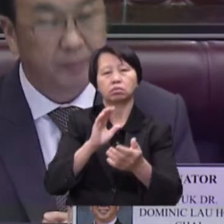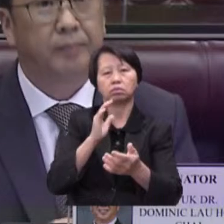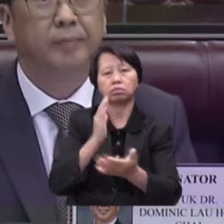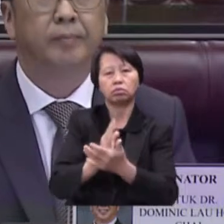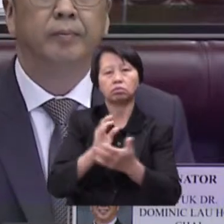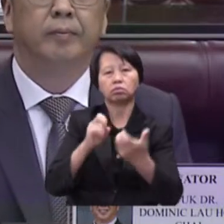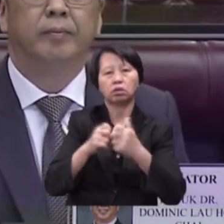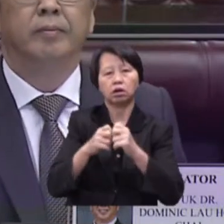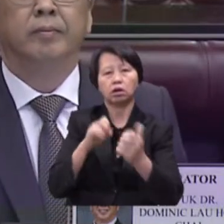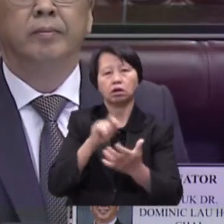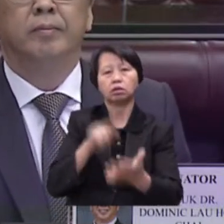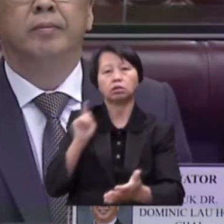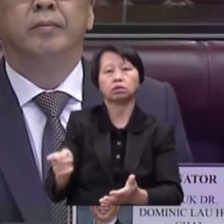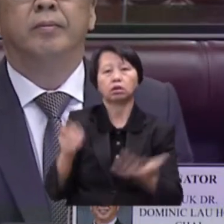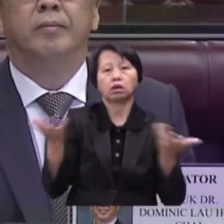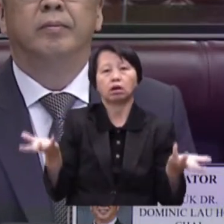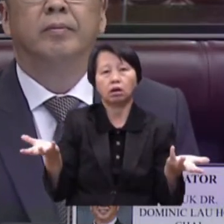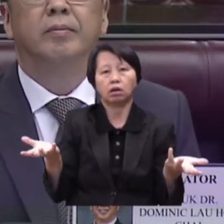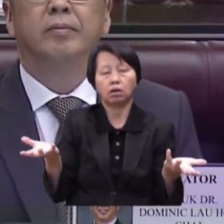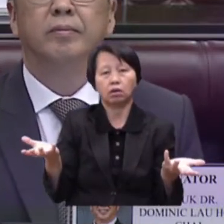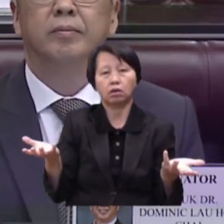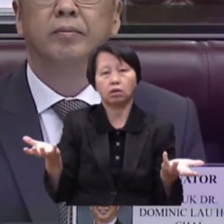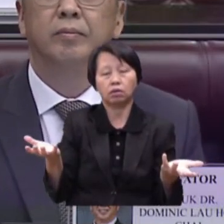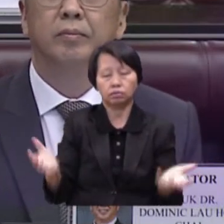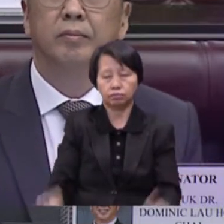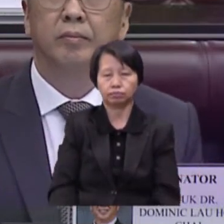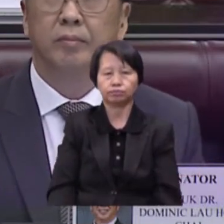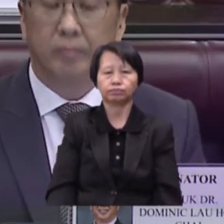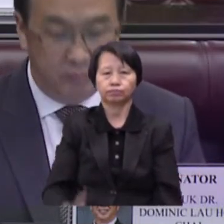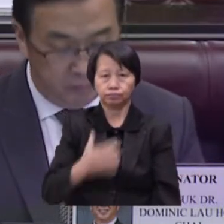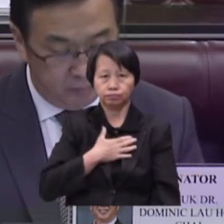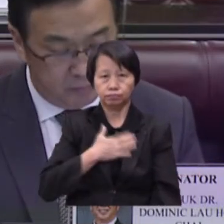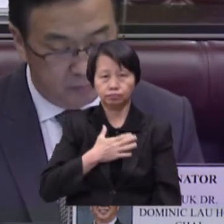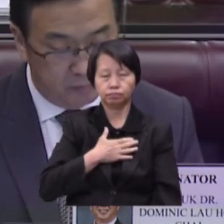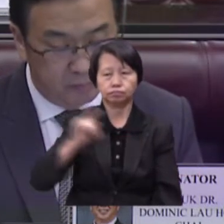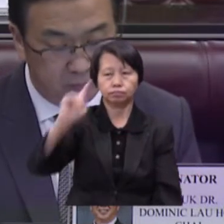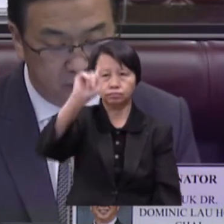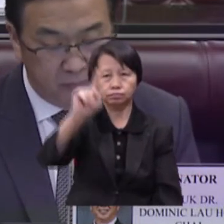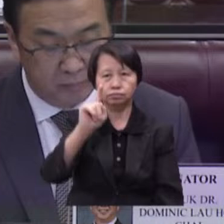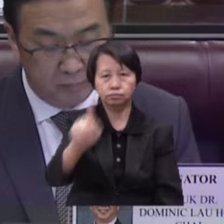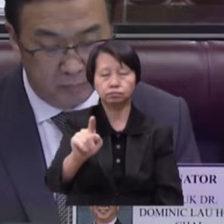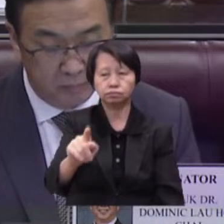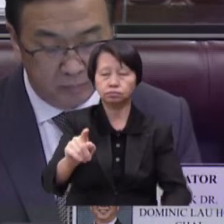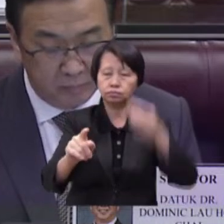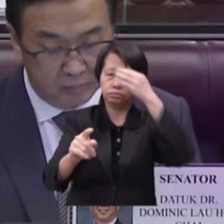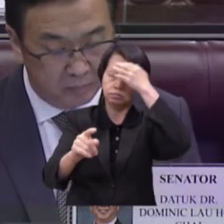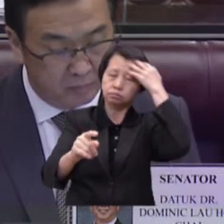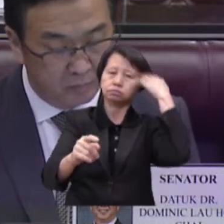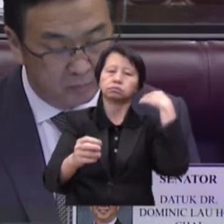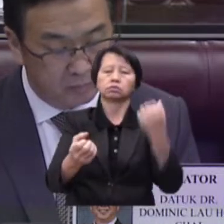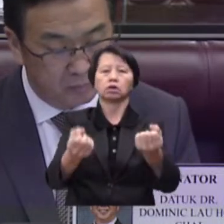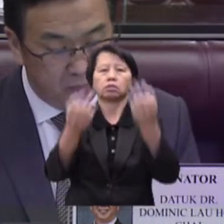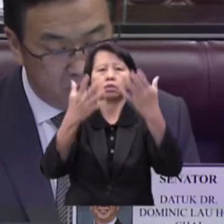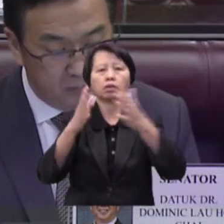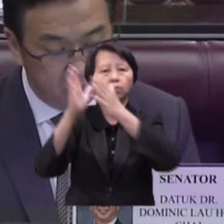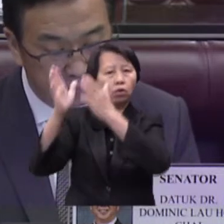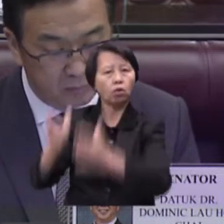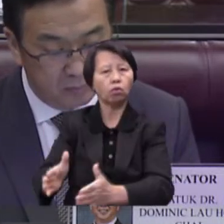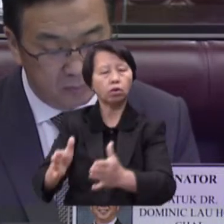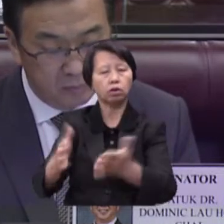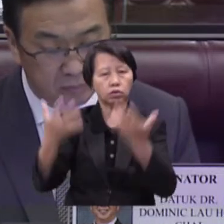ini dan soalnya saya seterusnya adalah yang bermak menteri berapa orang sebenarnya yang